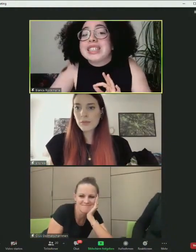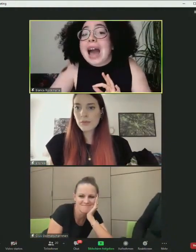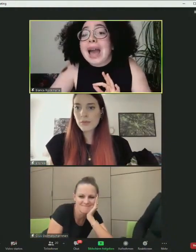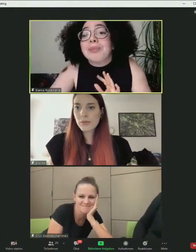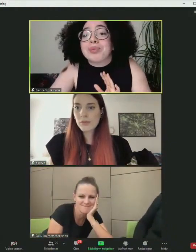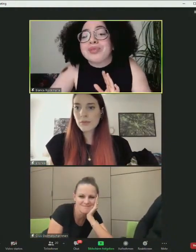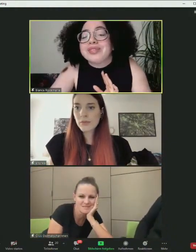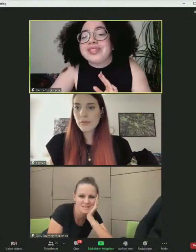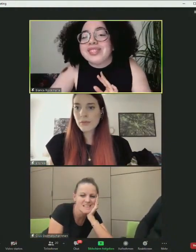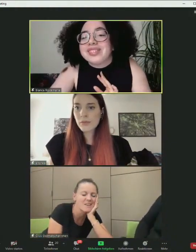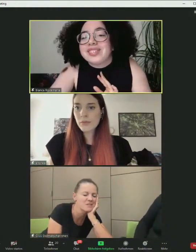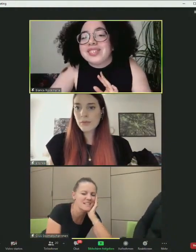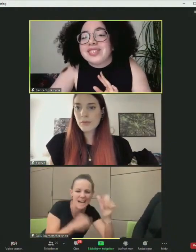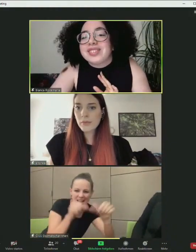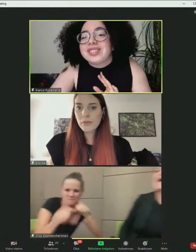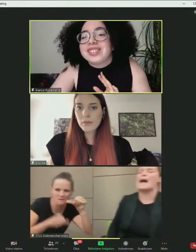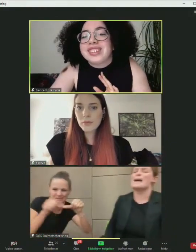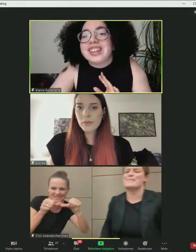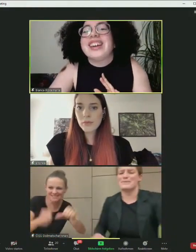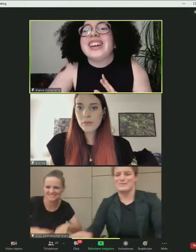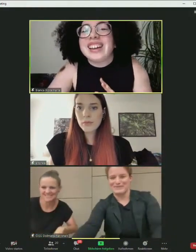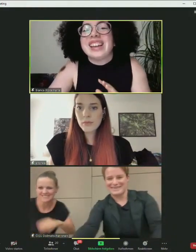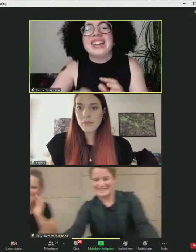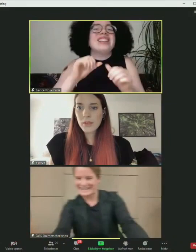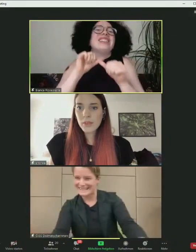Entschuldigung, Skype. Auf Skype.